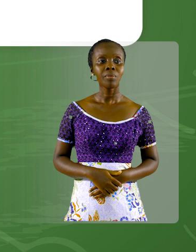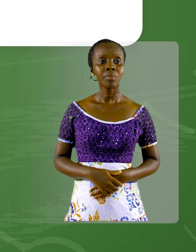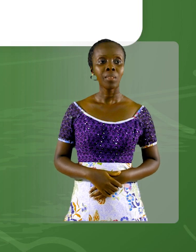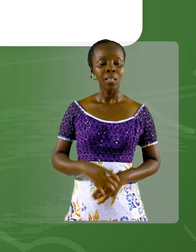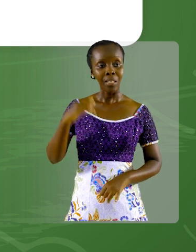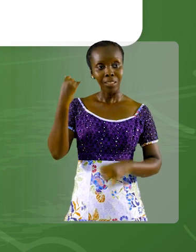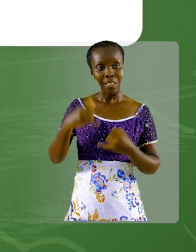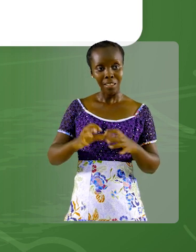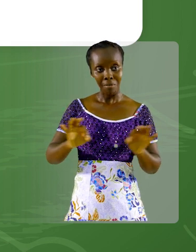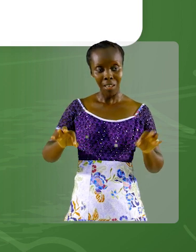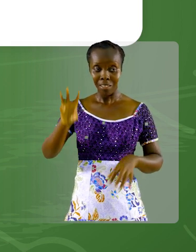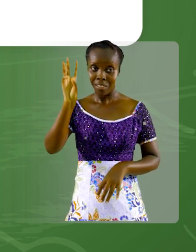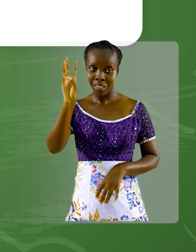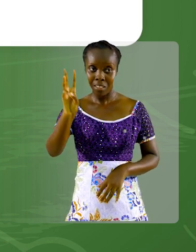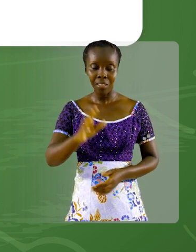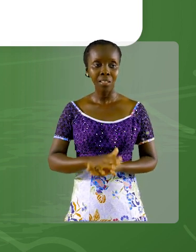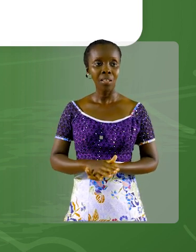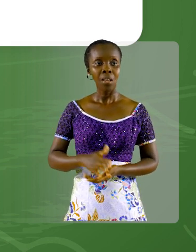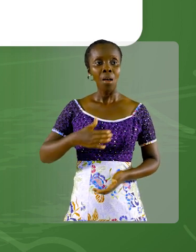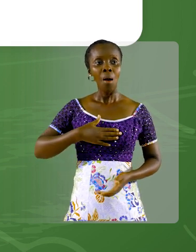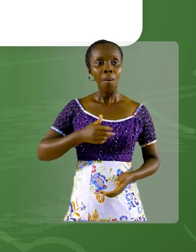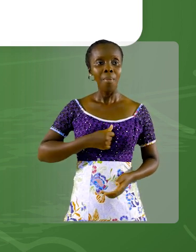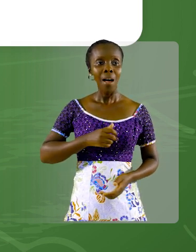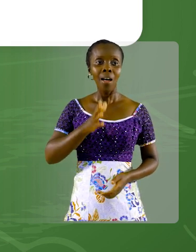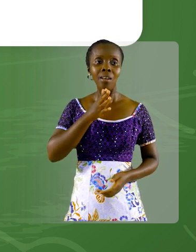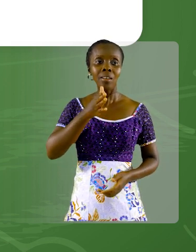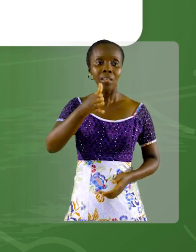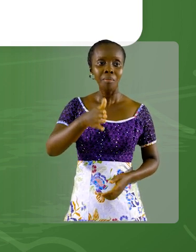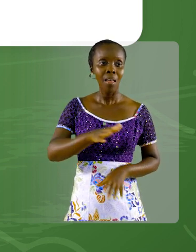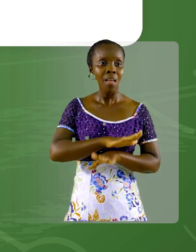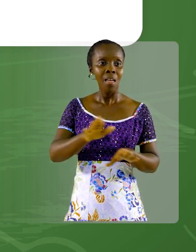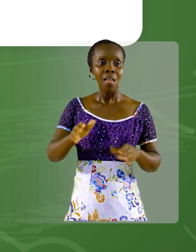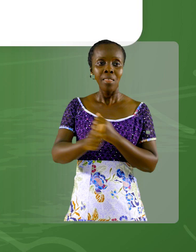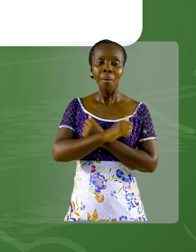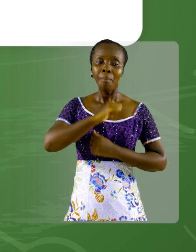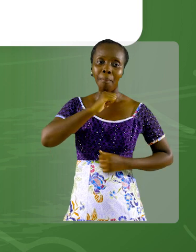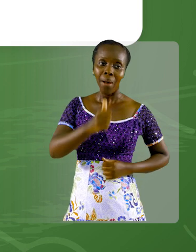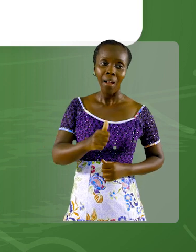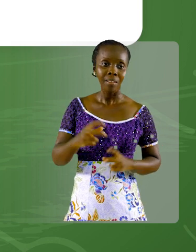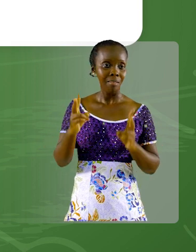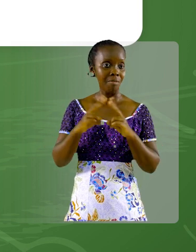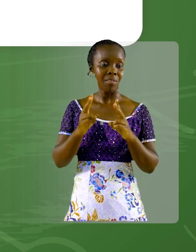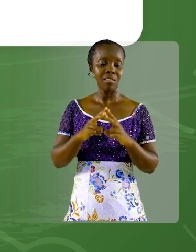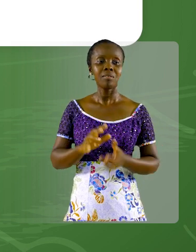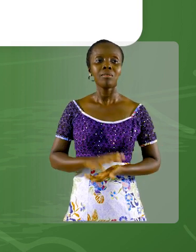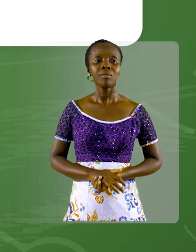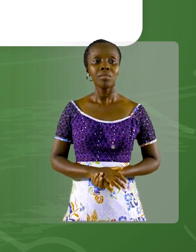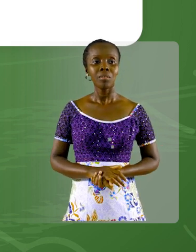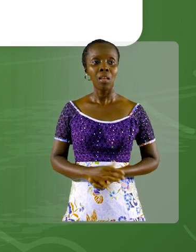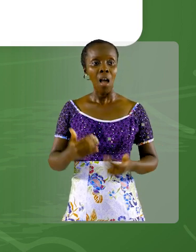Enfin, la phrase 6, ma grand-mère n'aime pas la ville. Nous